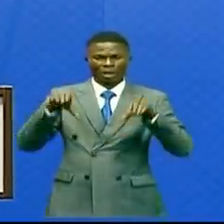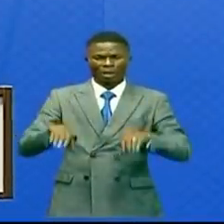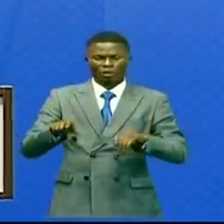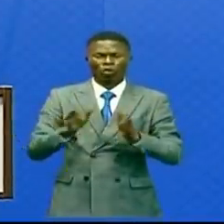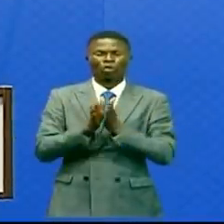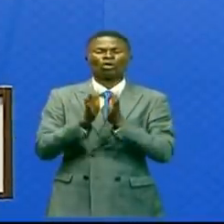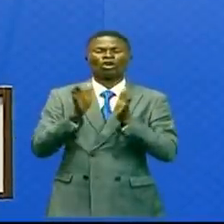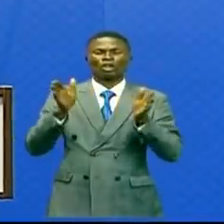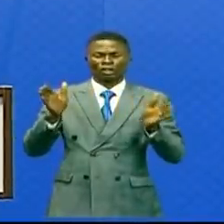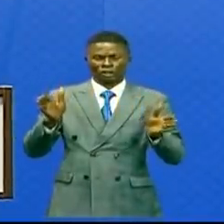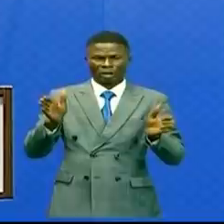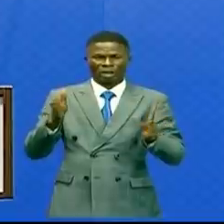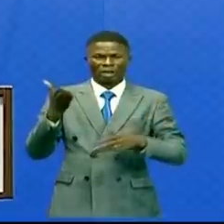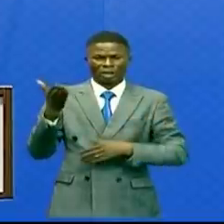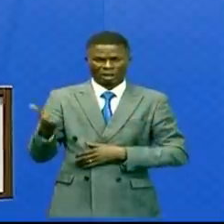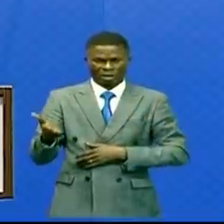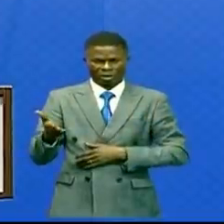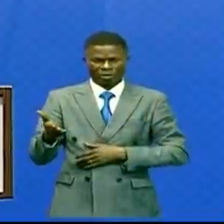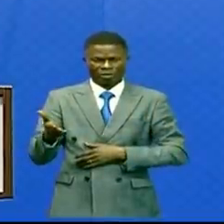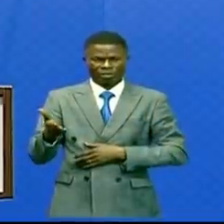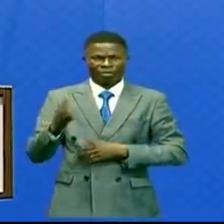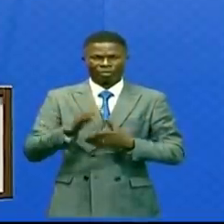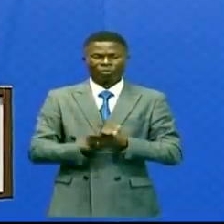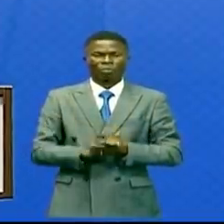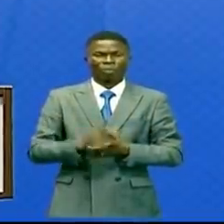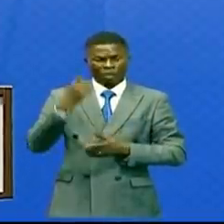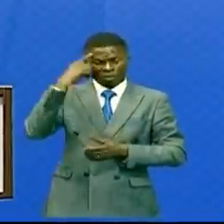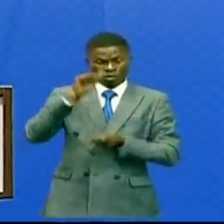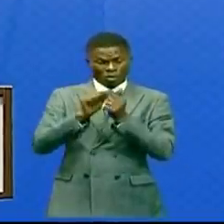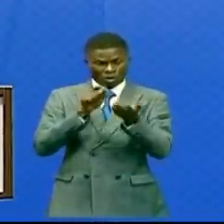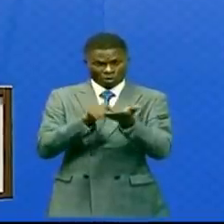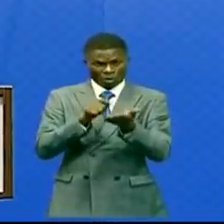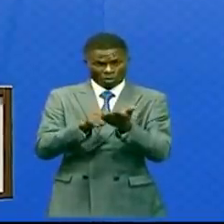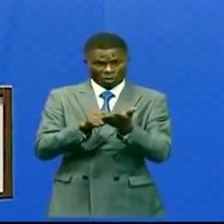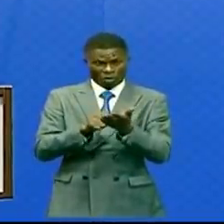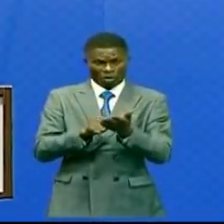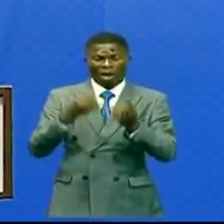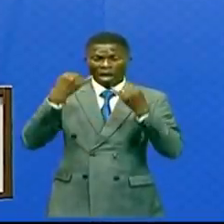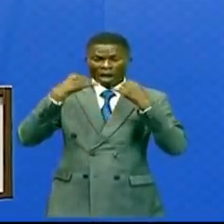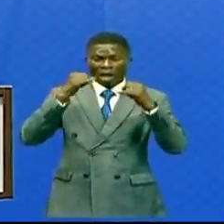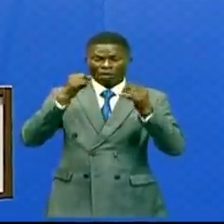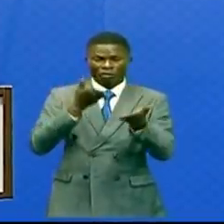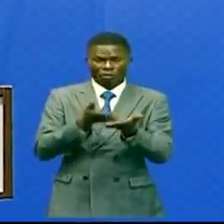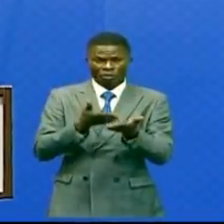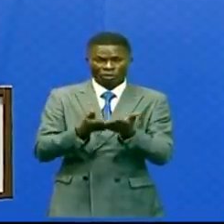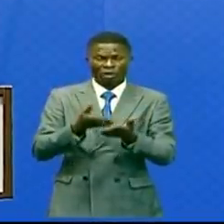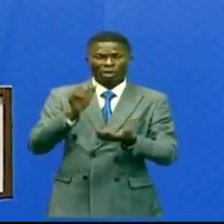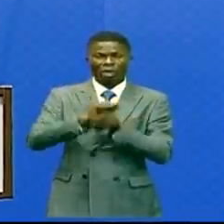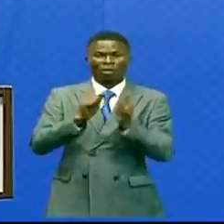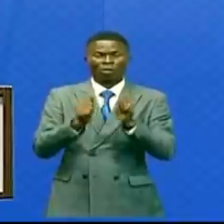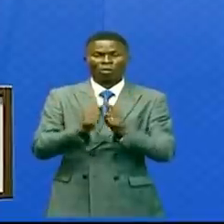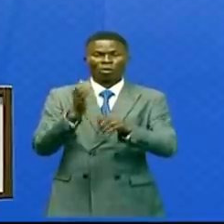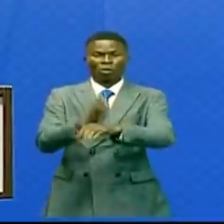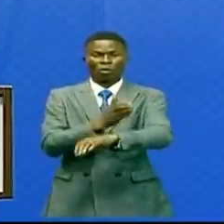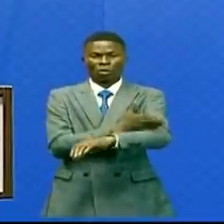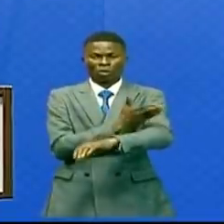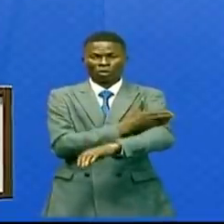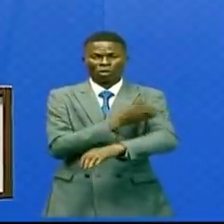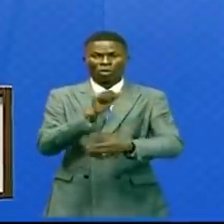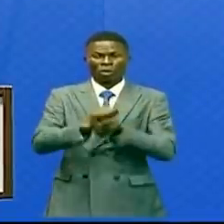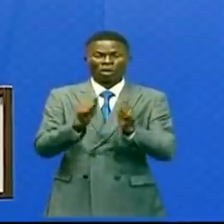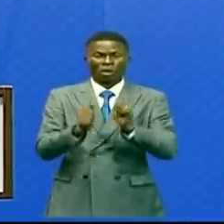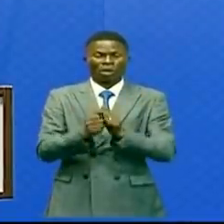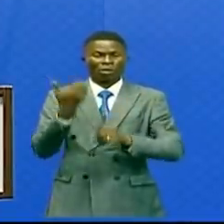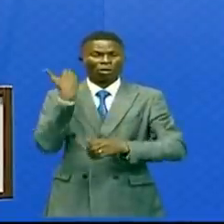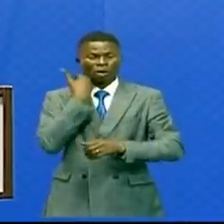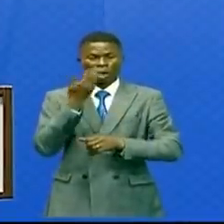République démocratique du Congo. Toujours sur ces chapitres de points d'information, au sujet de l'évolution de la situation de l'épidémie